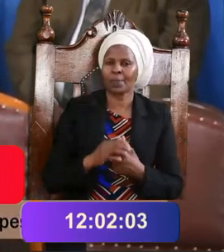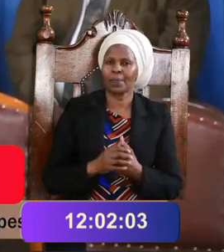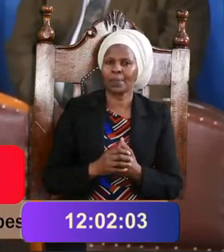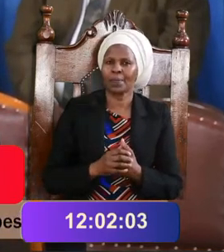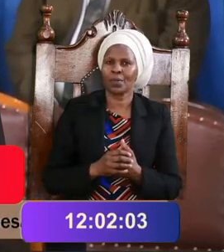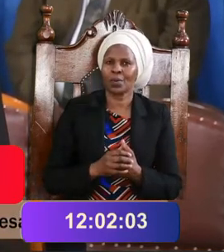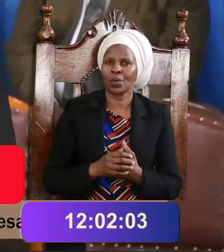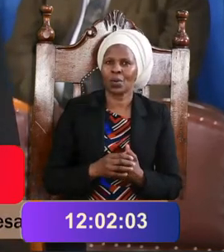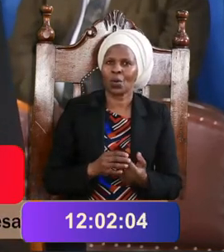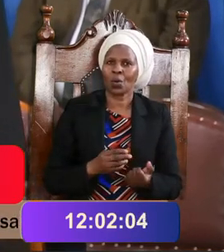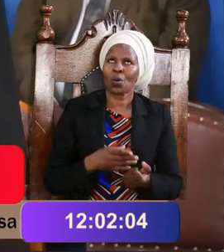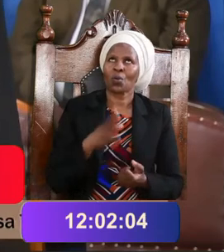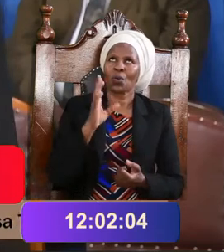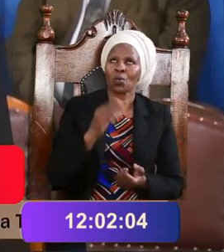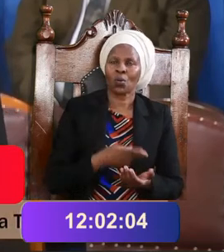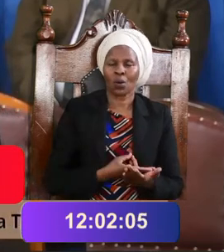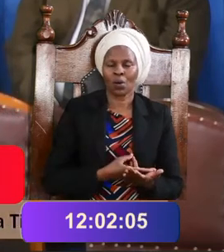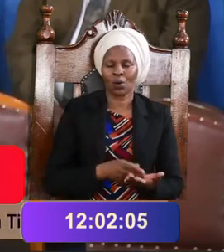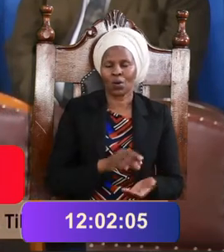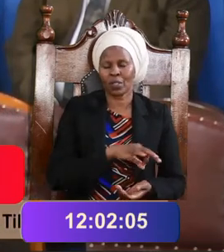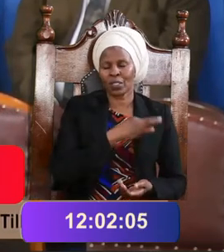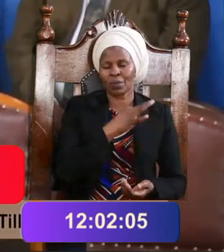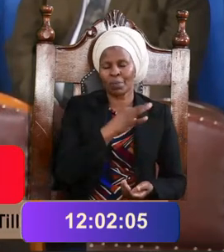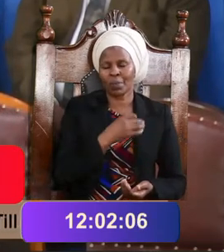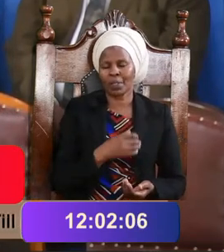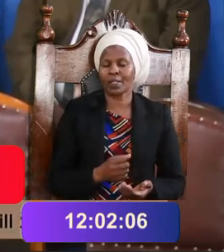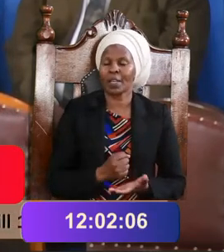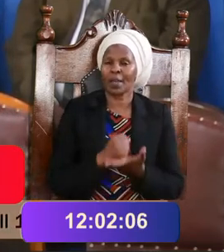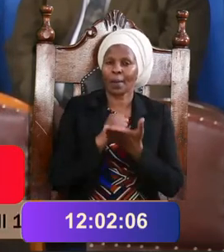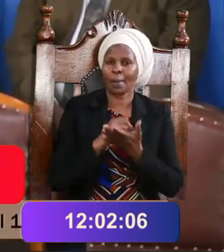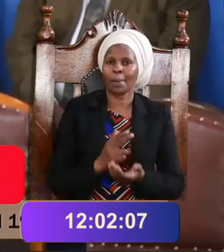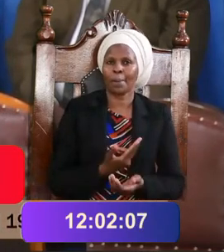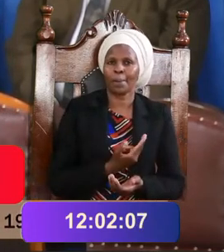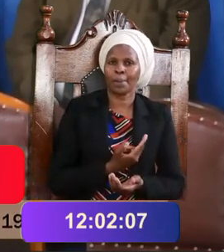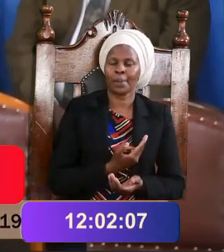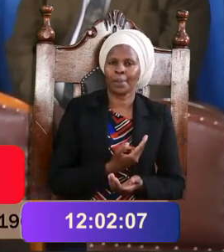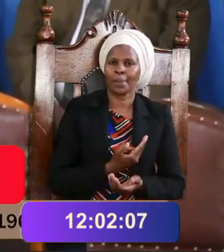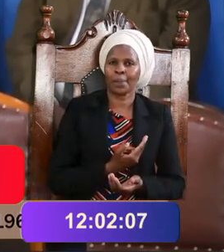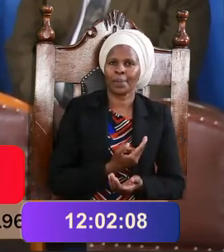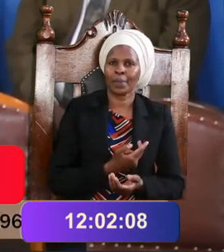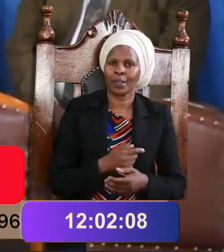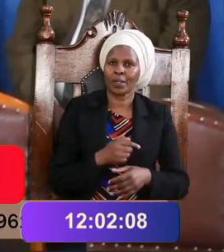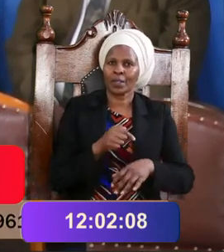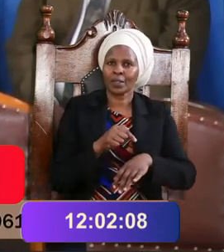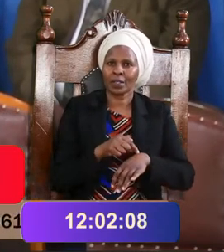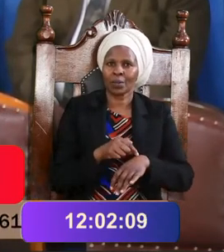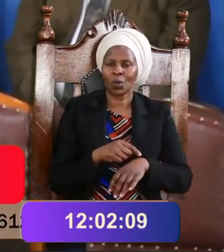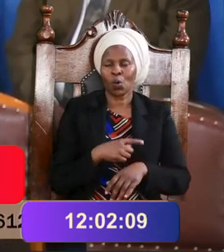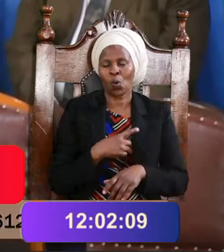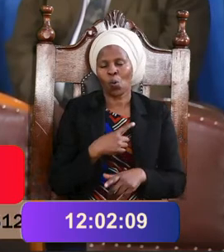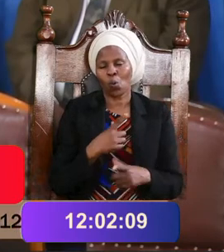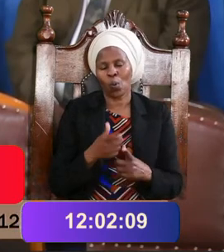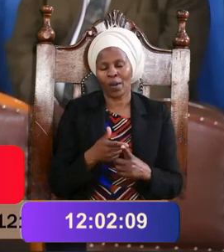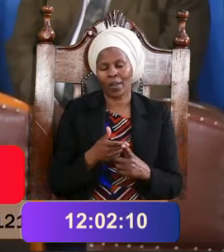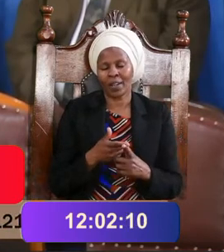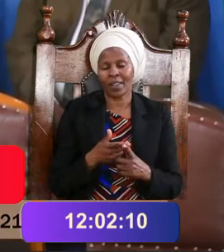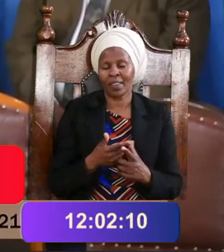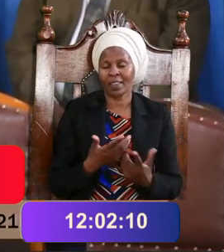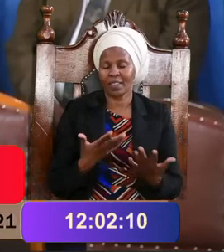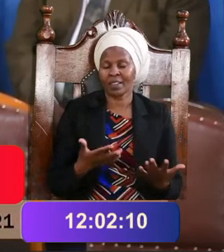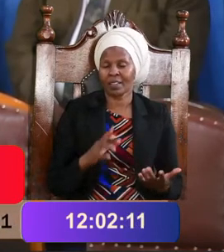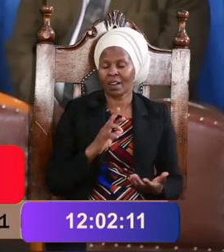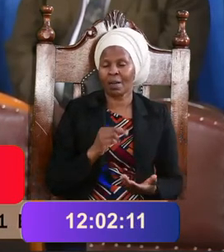ya Roho wako Mtakatifu ambaye anatusaidia. Wakati tuko chini,